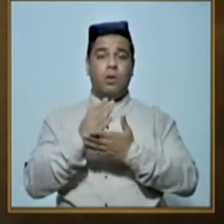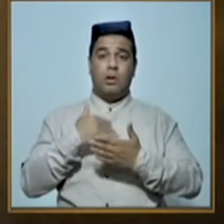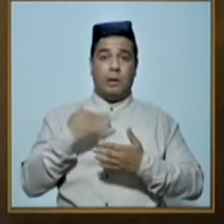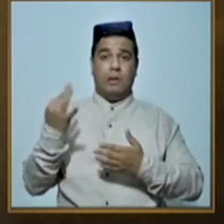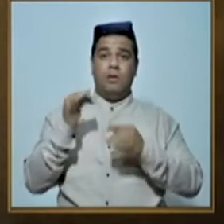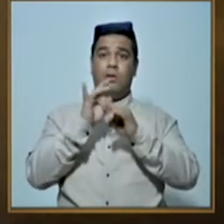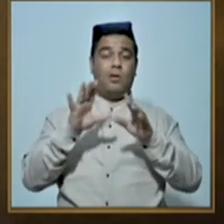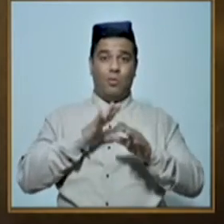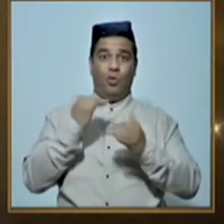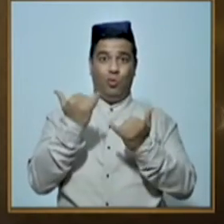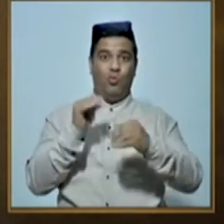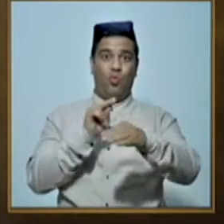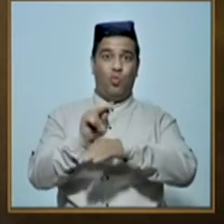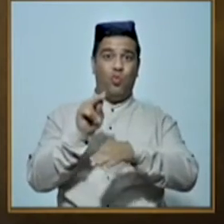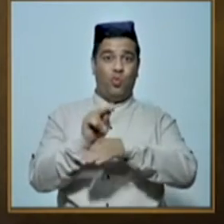gapirilmagan.